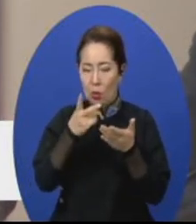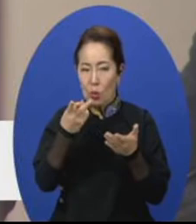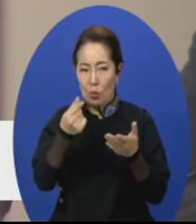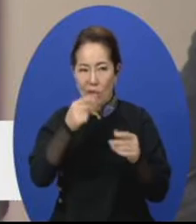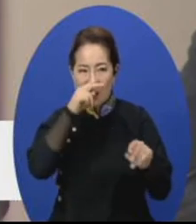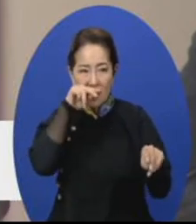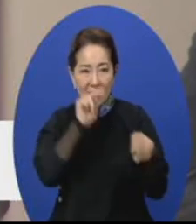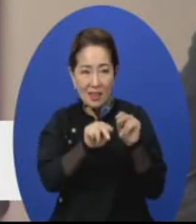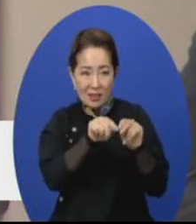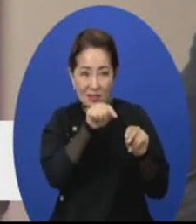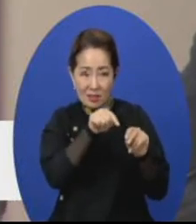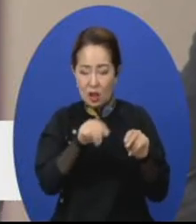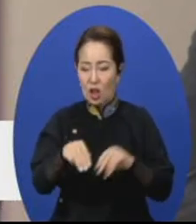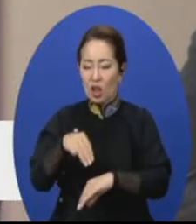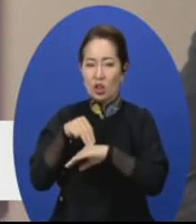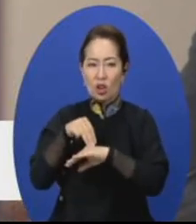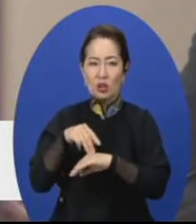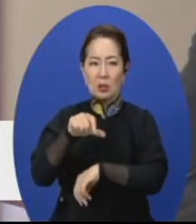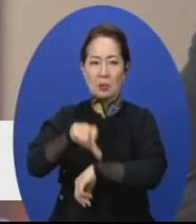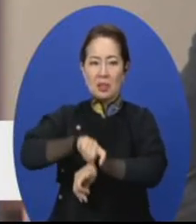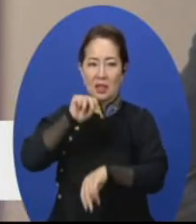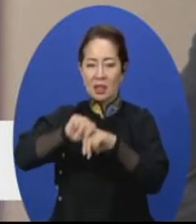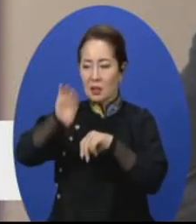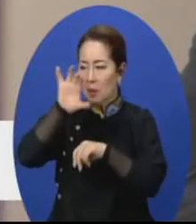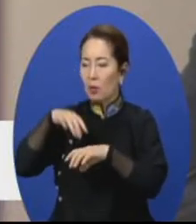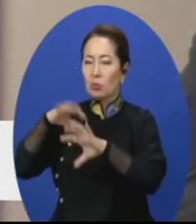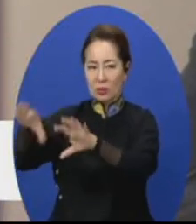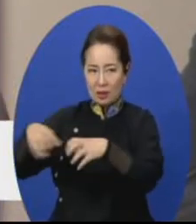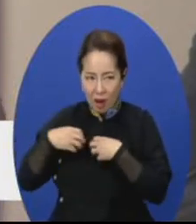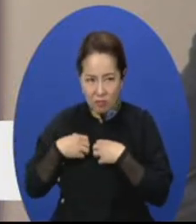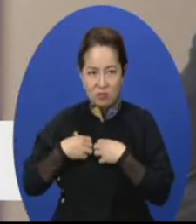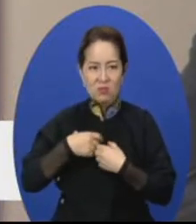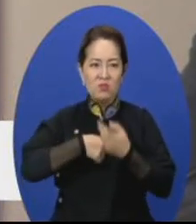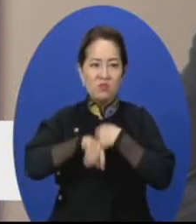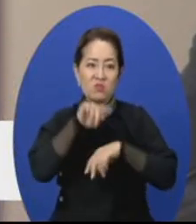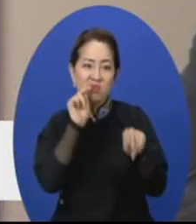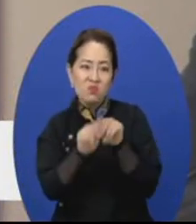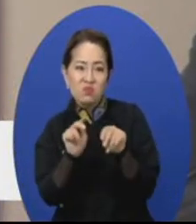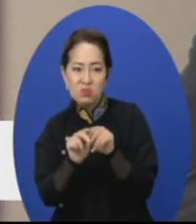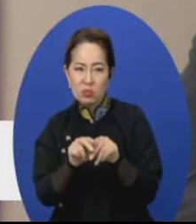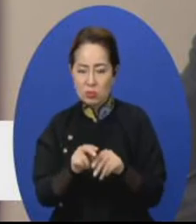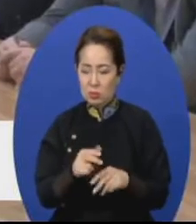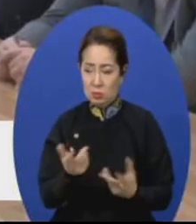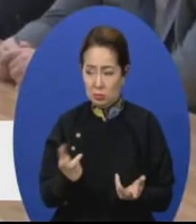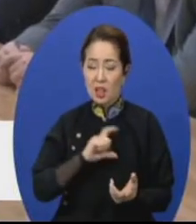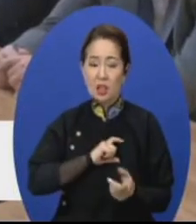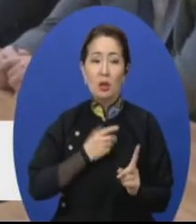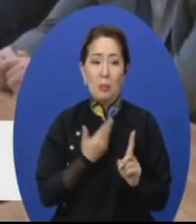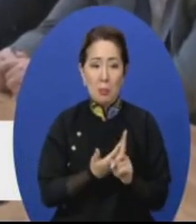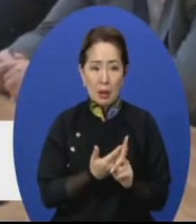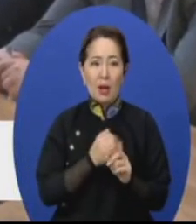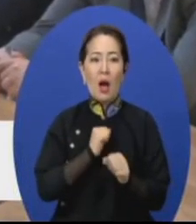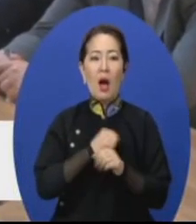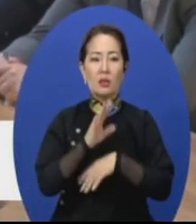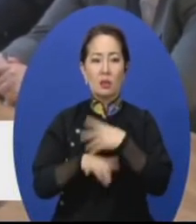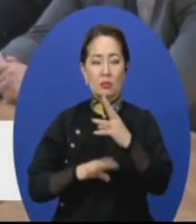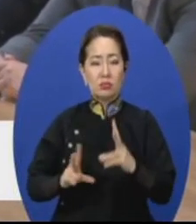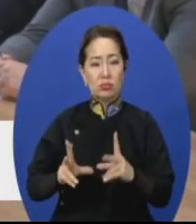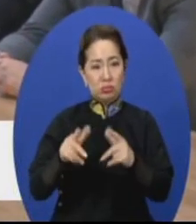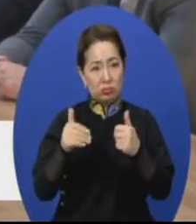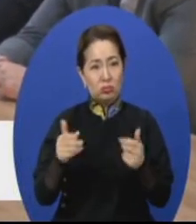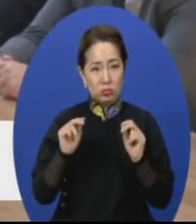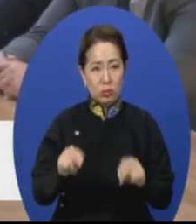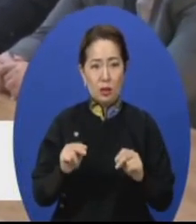хяналтын тогтолцоогоо одоо мэрэгжлийн хяналтын байгууллага эргүүлэн авах ёстой. Ингэжээж ажилч нь урагшаанаа явна. Монгол улс